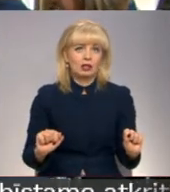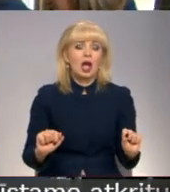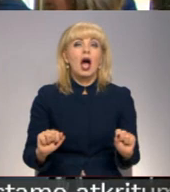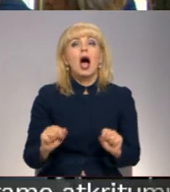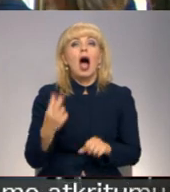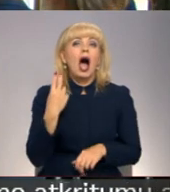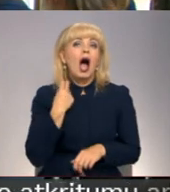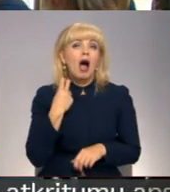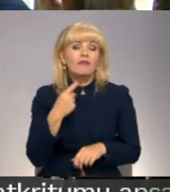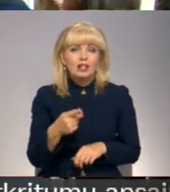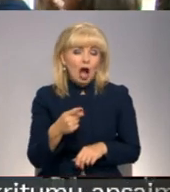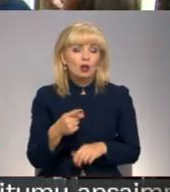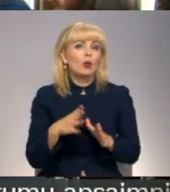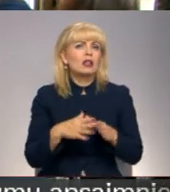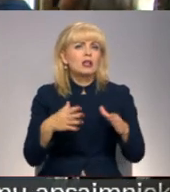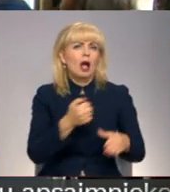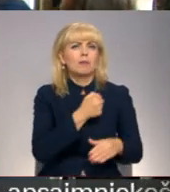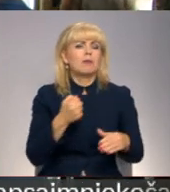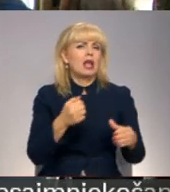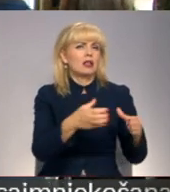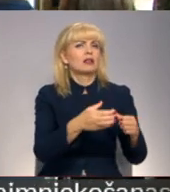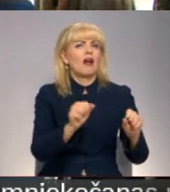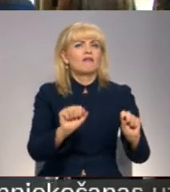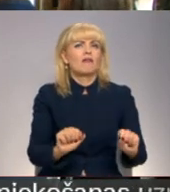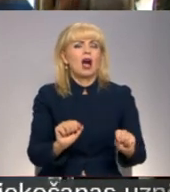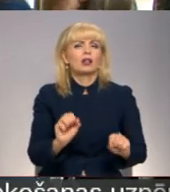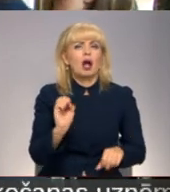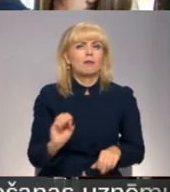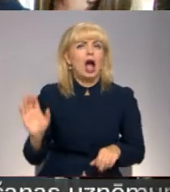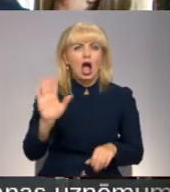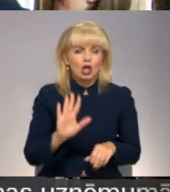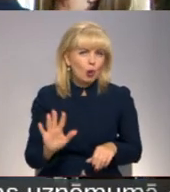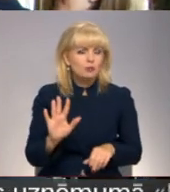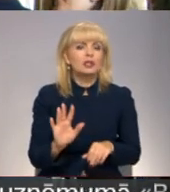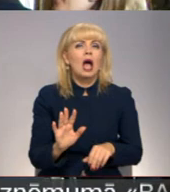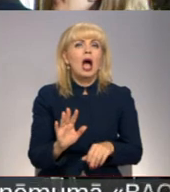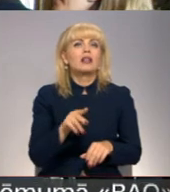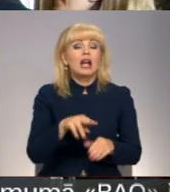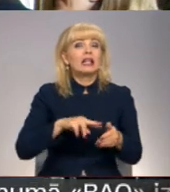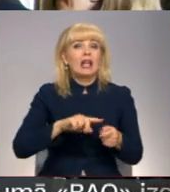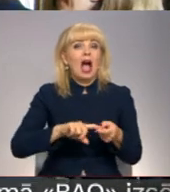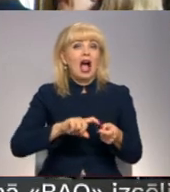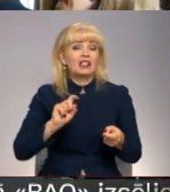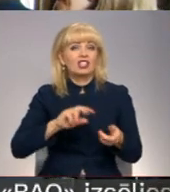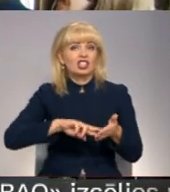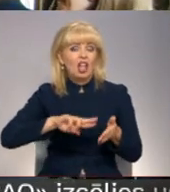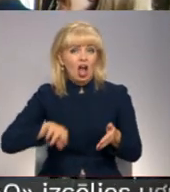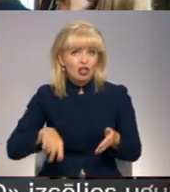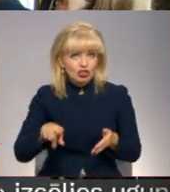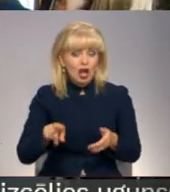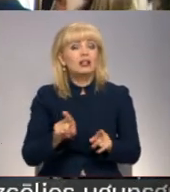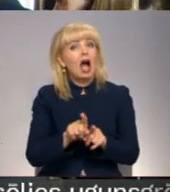Apvienotā karaliste ir lielākā militārā lielvara Eiropā, un, protams, Eiropas Savienības atstāšana tagad ir problēma. Taču apvienotā karaliste